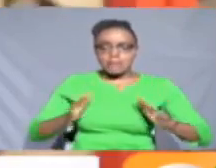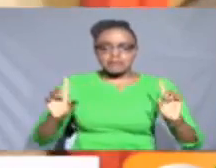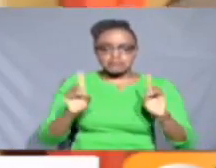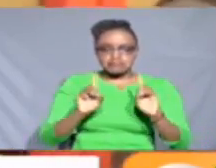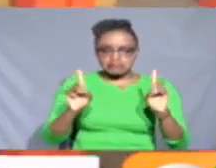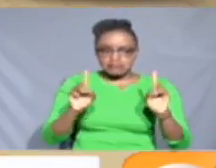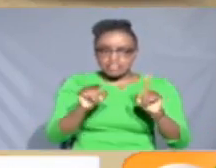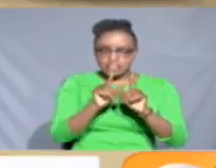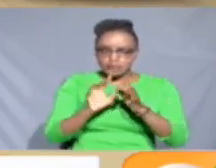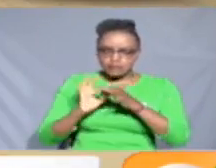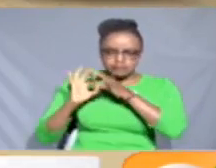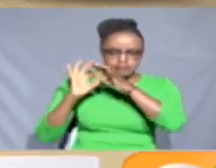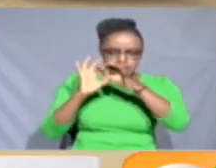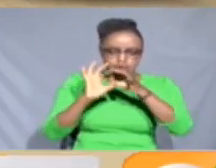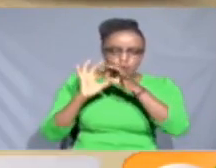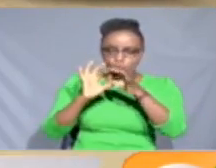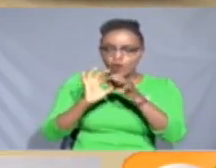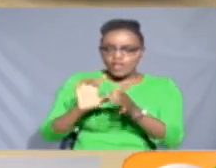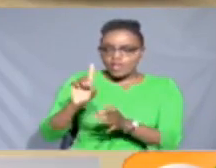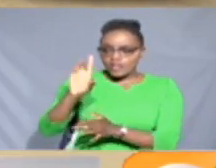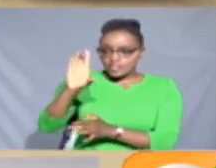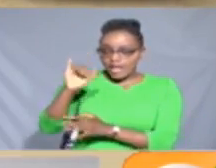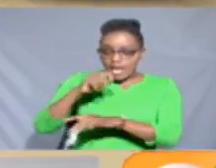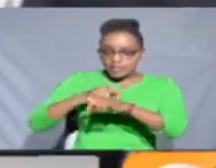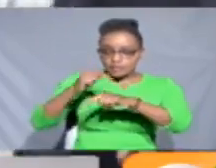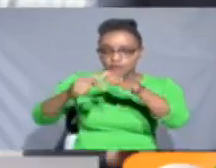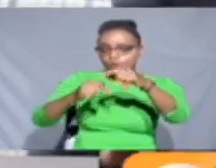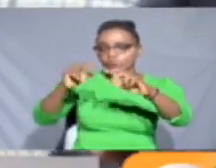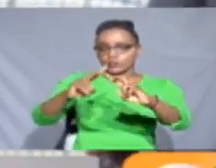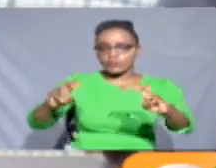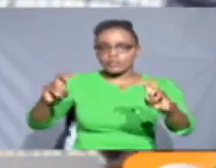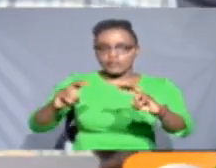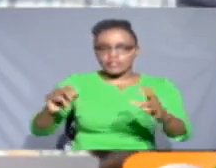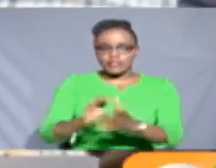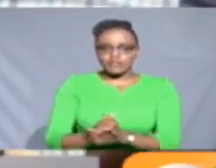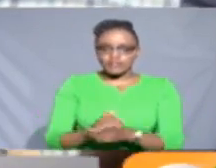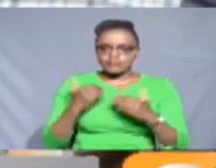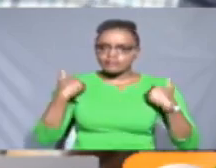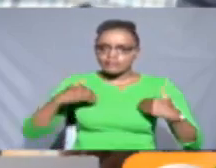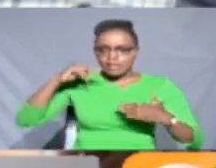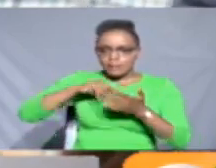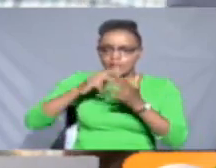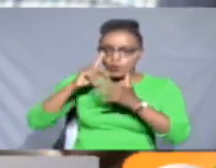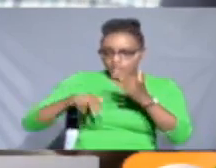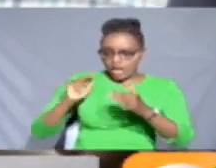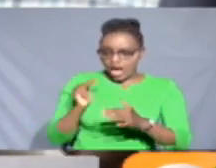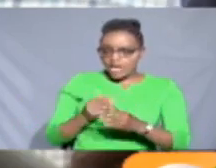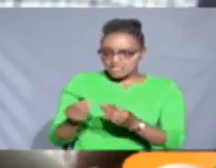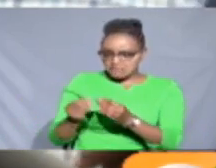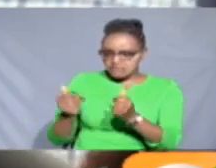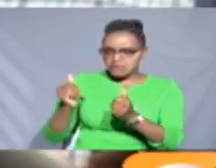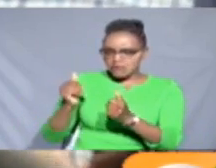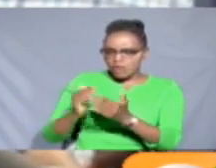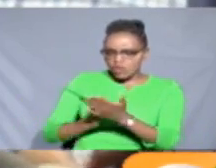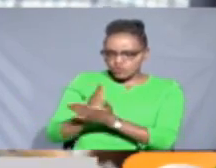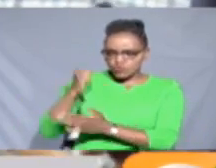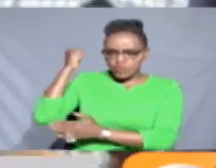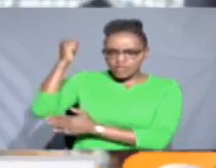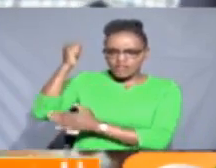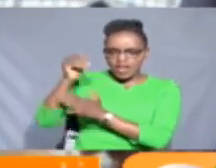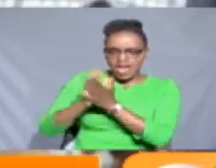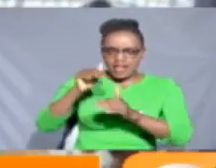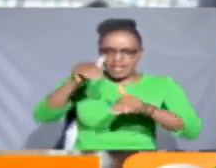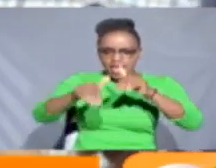na kwamba atashirikiana na makachero hao uchunguzi unapoendelea. What I mean is that tutawashughulikia kisiasa kwa debe.